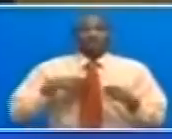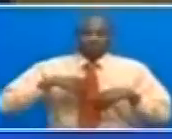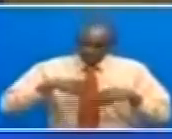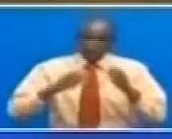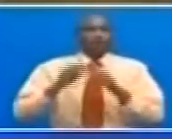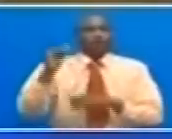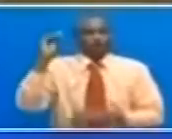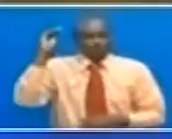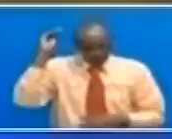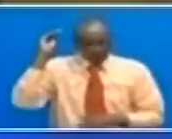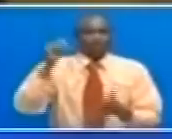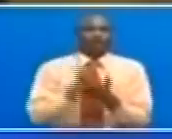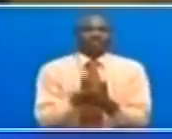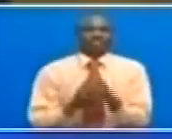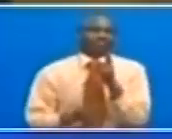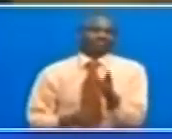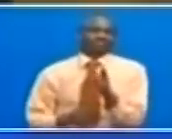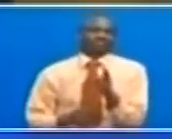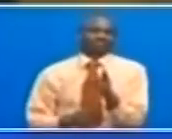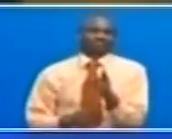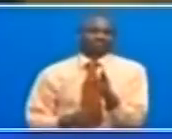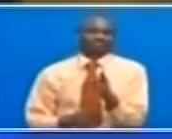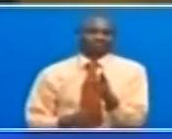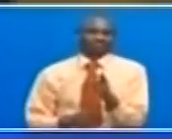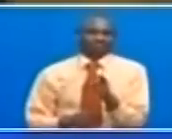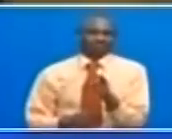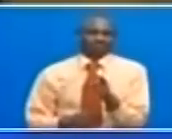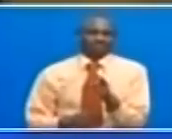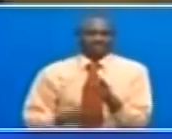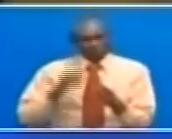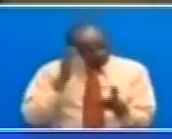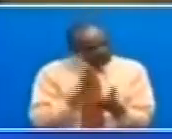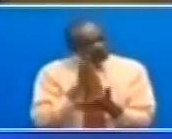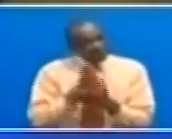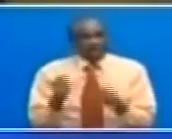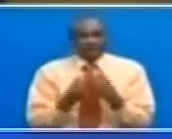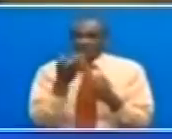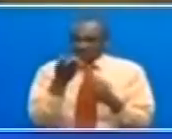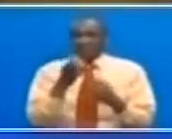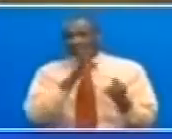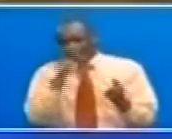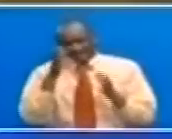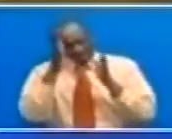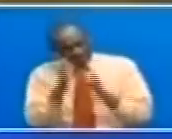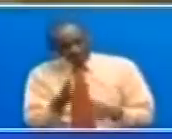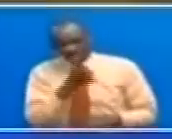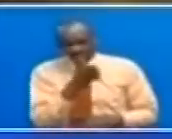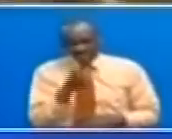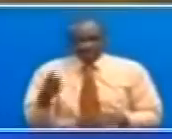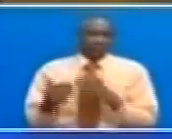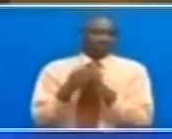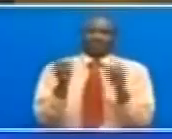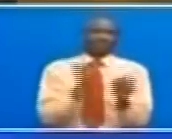office, and there's no likelihood at all of anybody with